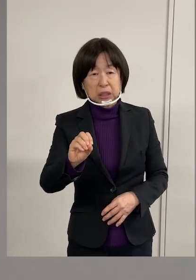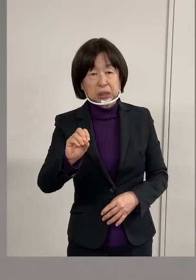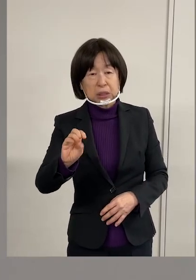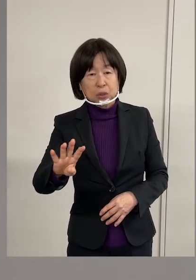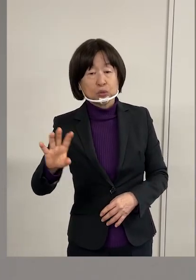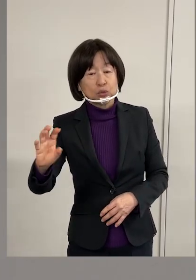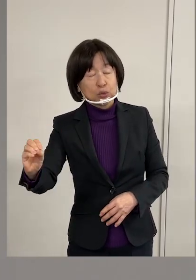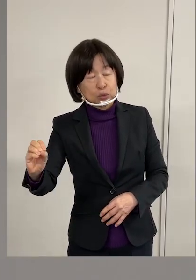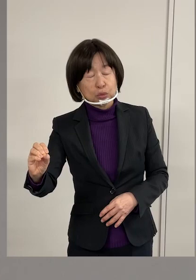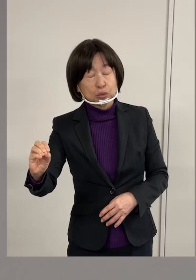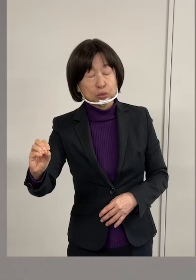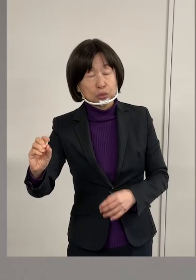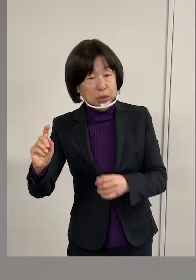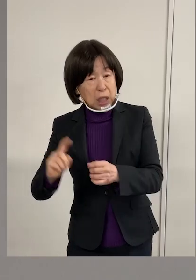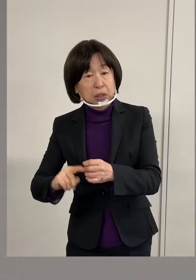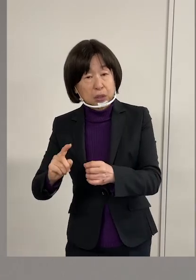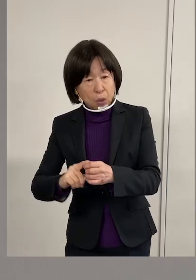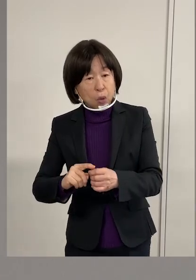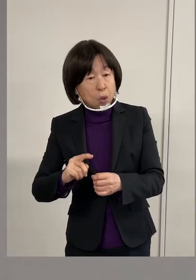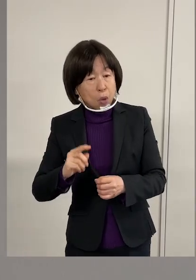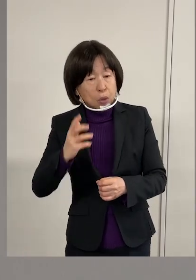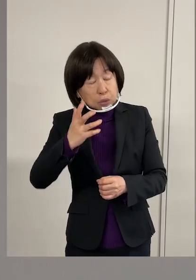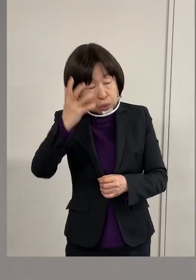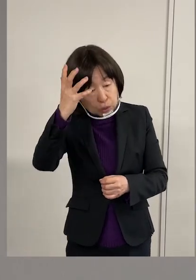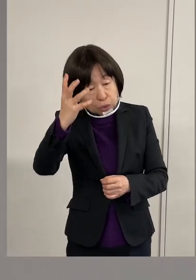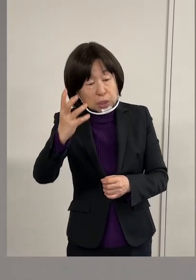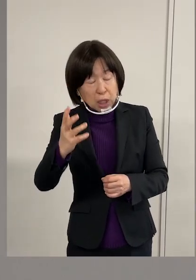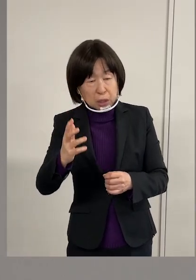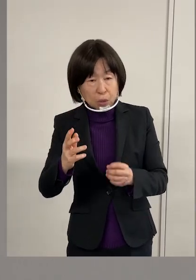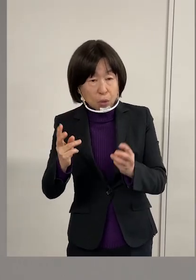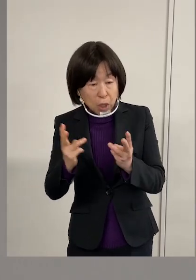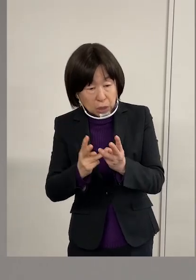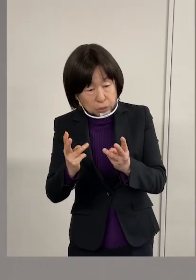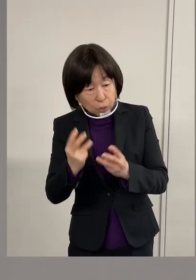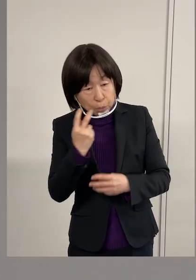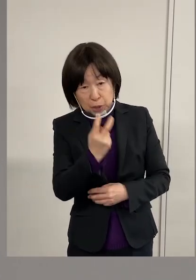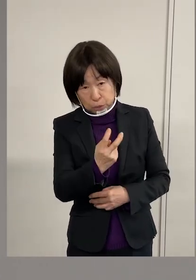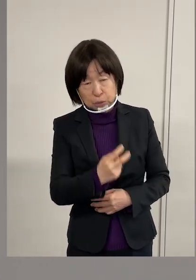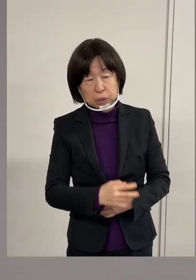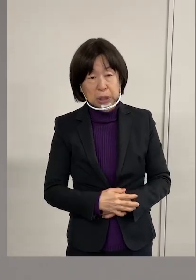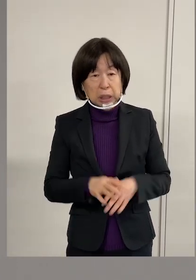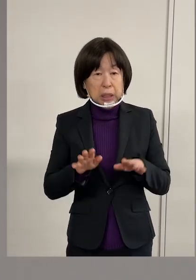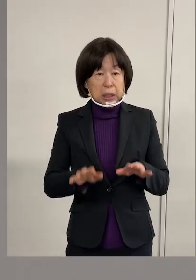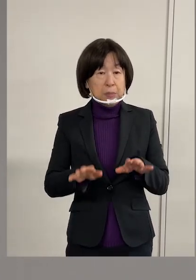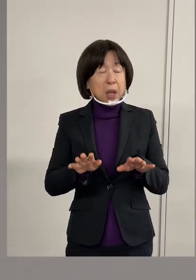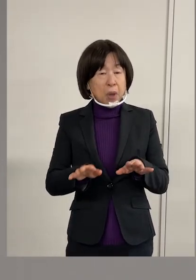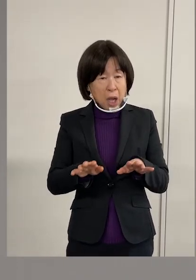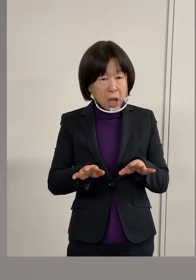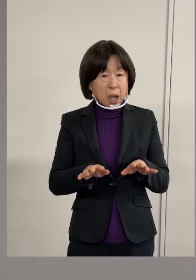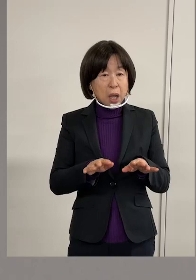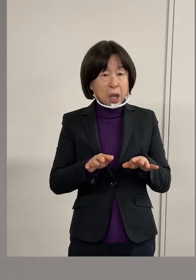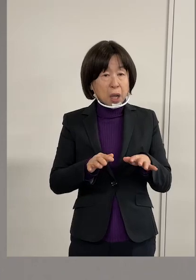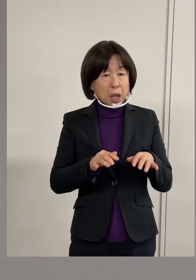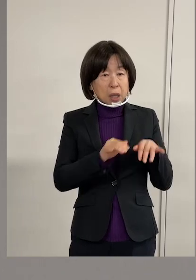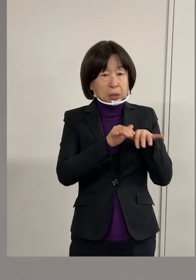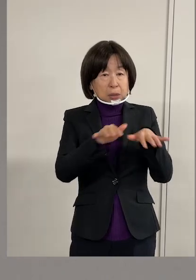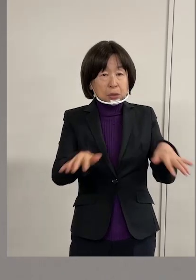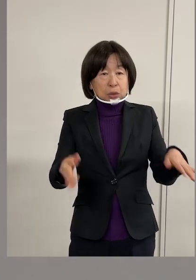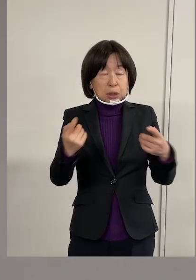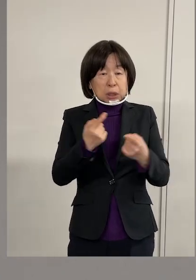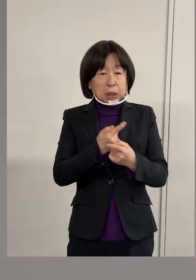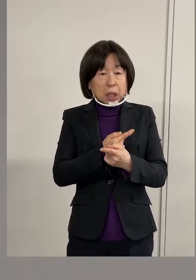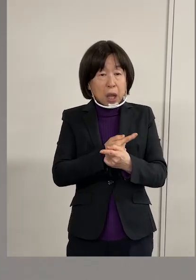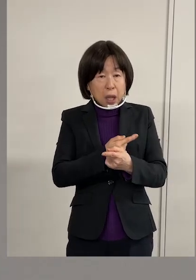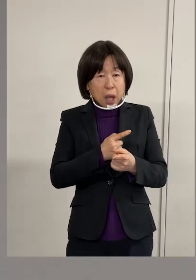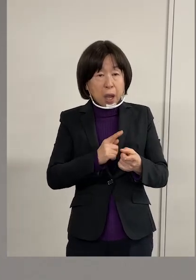に使うようになりました。で、まあ、今ならなんとか組織化が間に合うということで、それぞれ